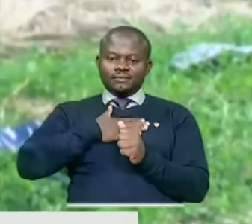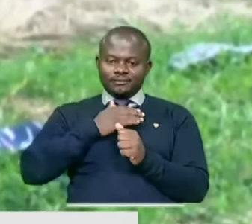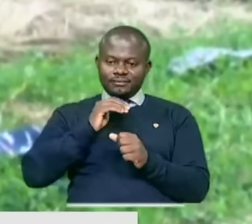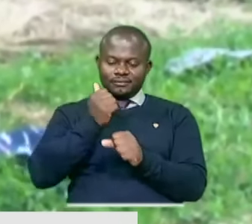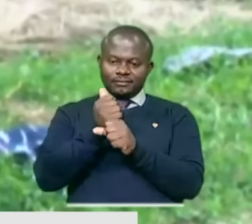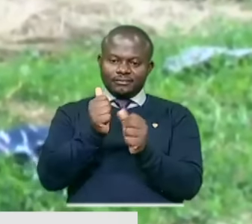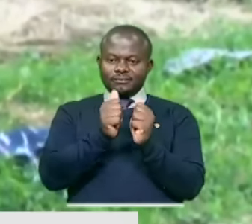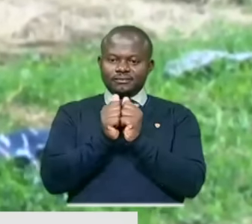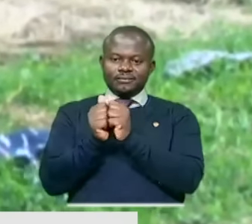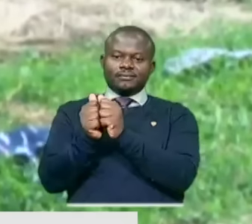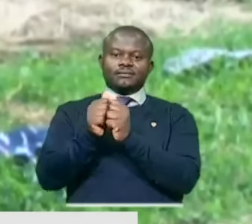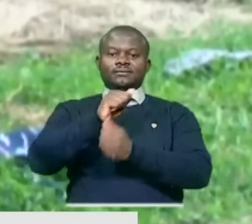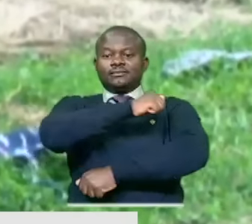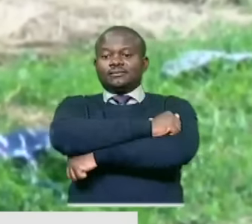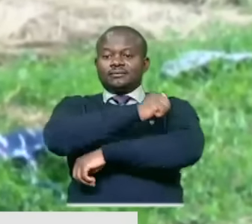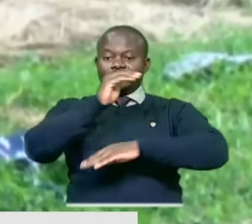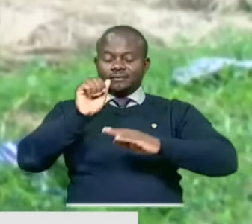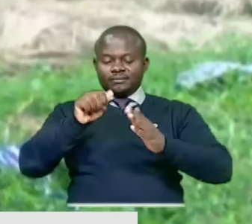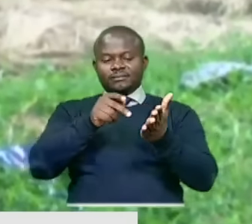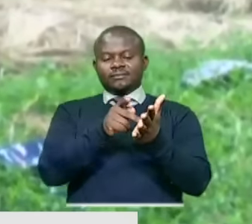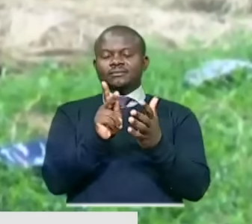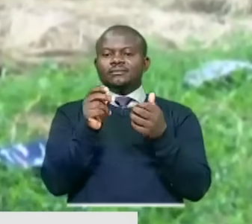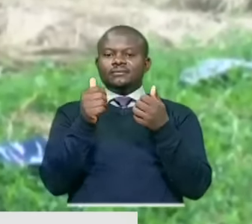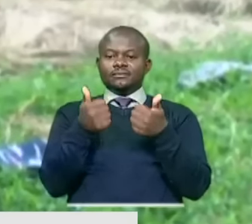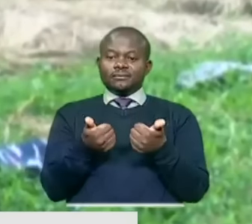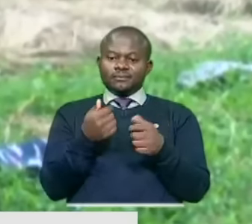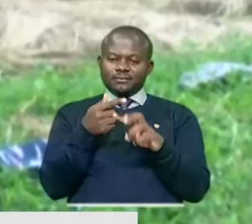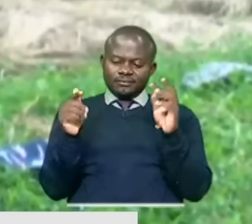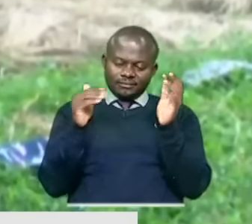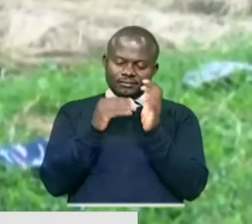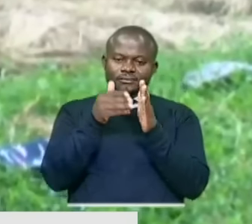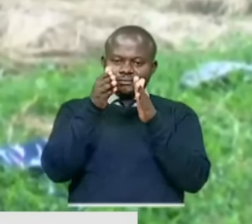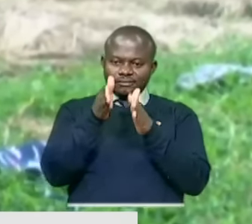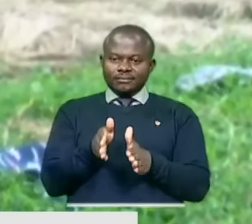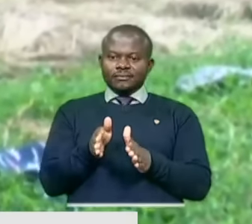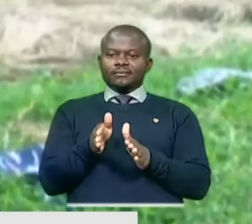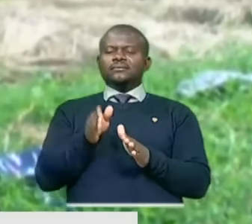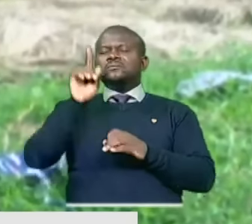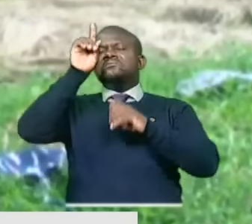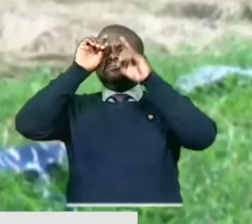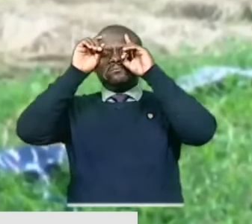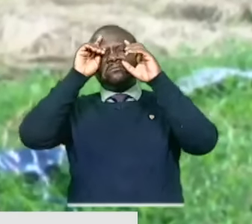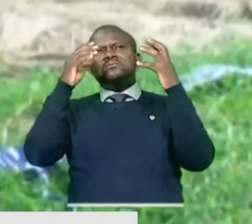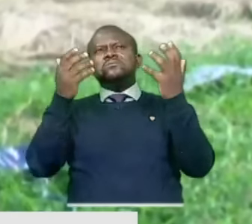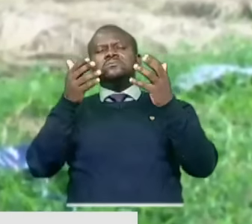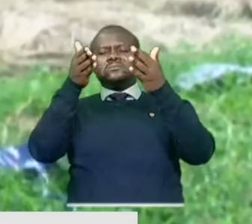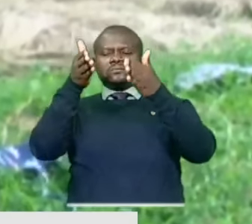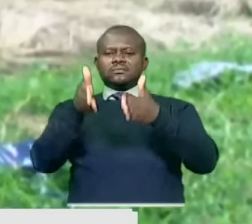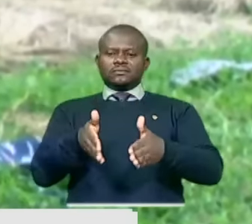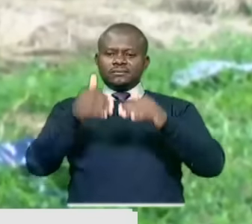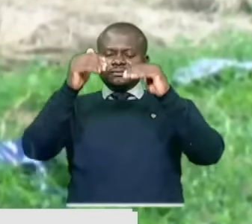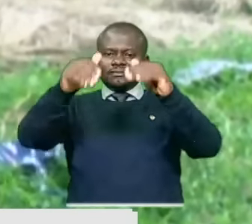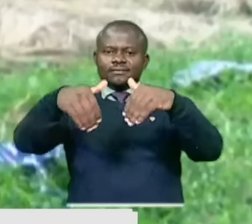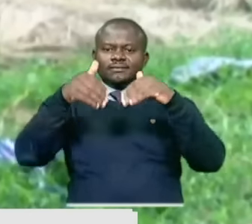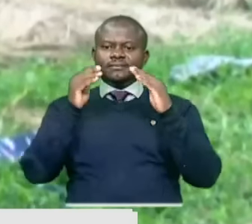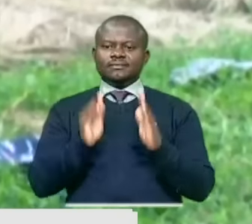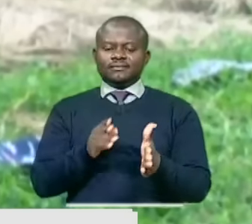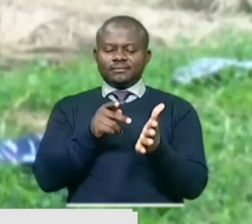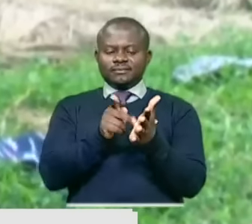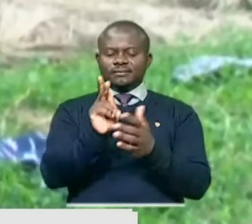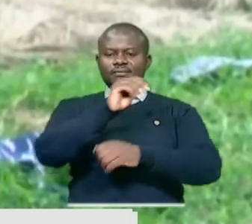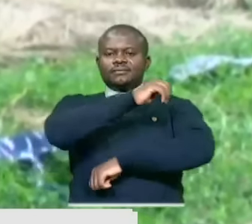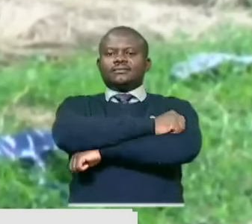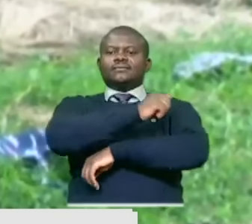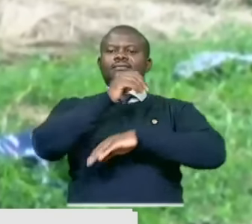turakorana abanyeshuri babasha kurihirirwa ahubwo hari n'umuntu ujya wibaza ngo umuntu w'umuhinzi arihira